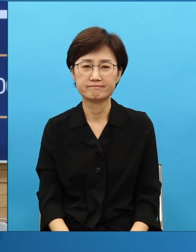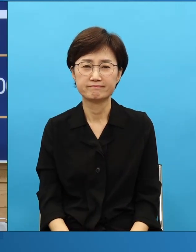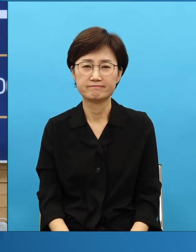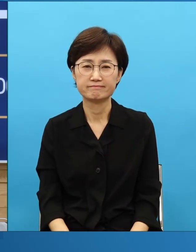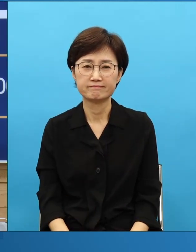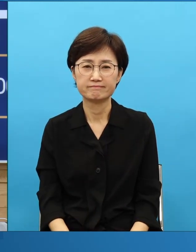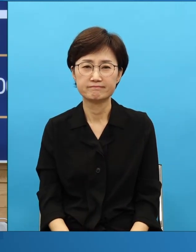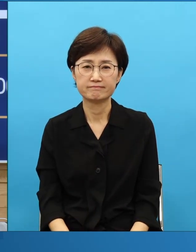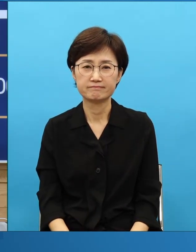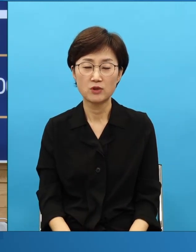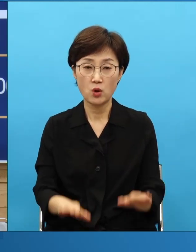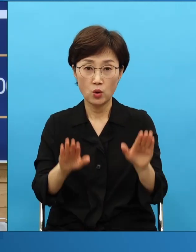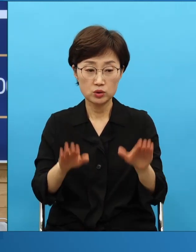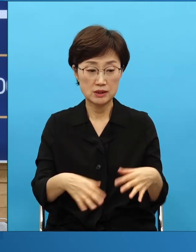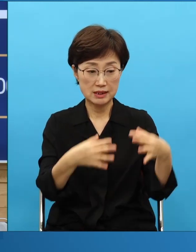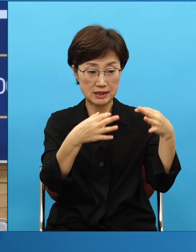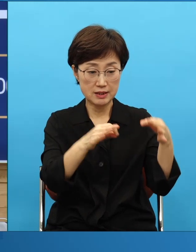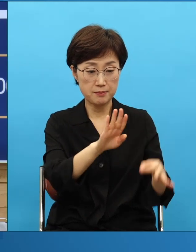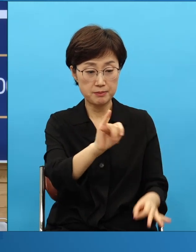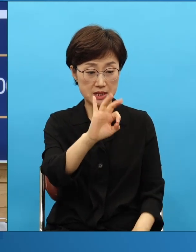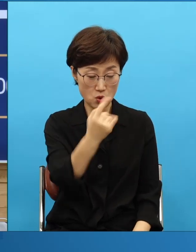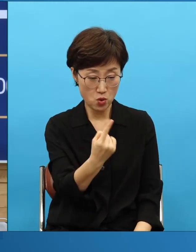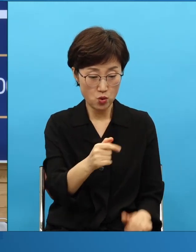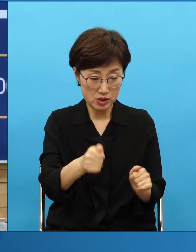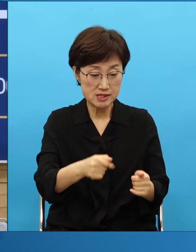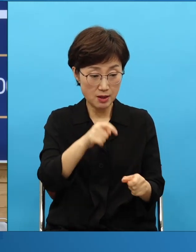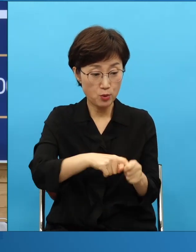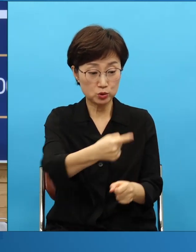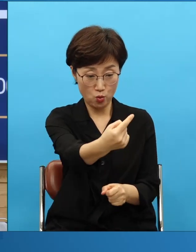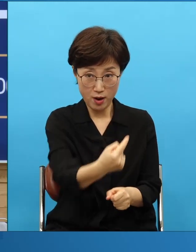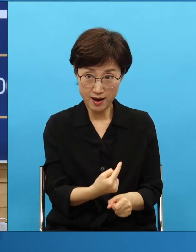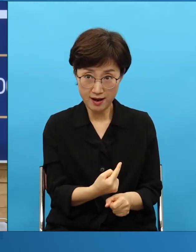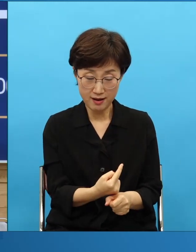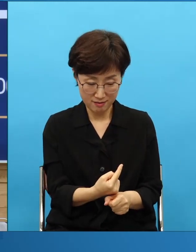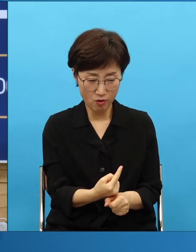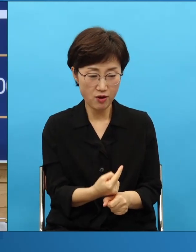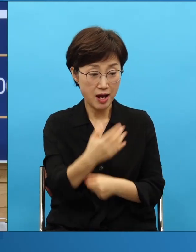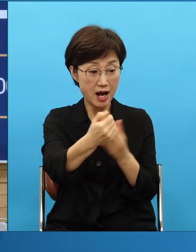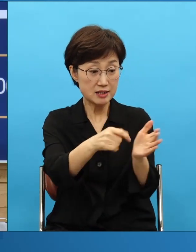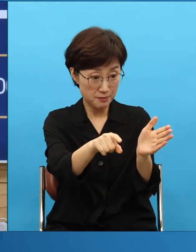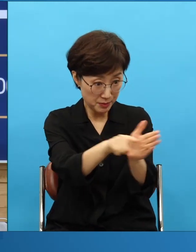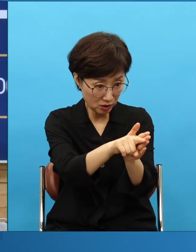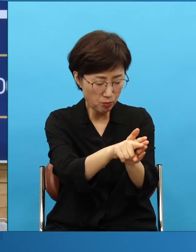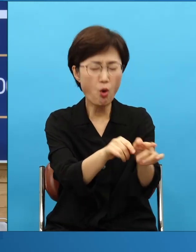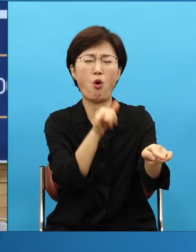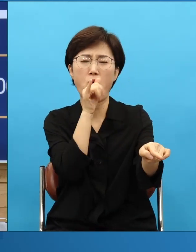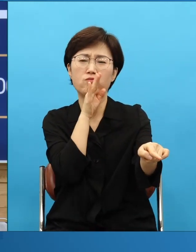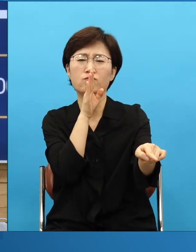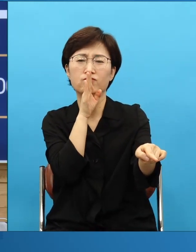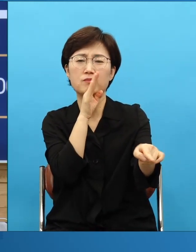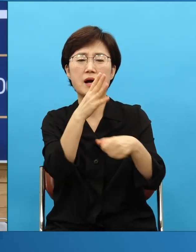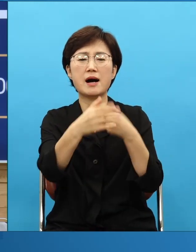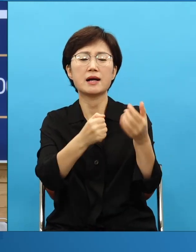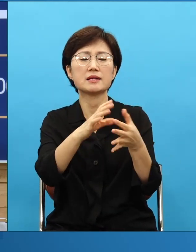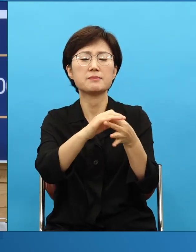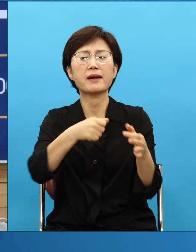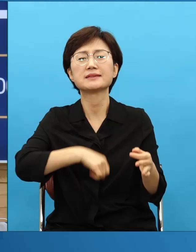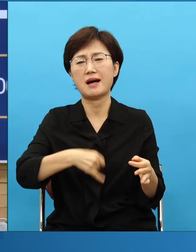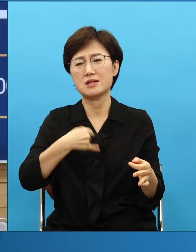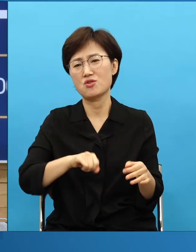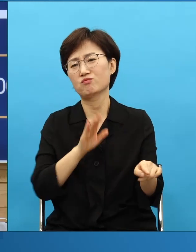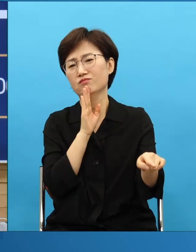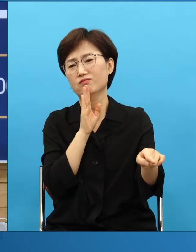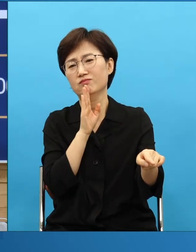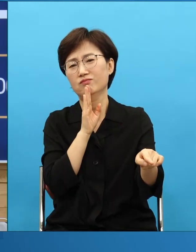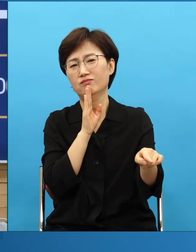God. 오늘 우리 뭐 김비호 후보 인사로 이렇게 예배드리러 왔는데 하나님을 믿는 사람이죠. And then we also have Congressman Kim Bio